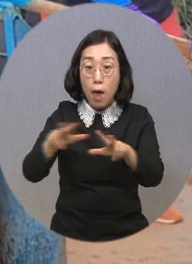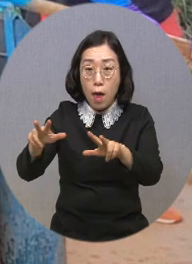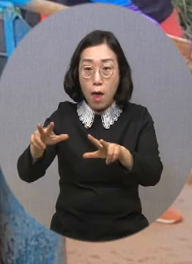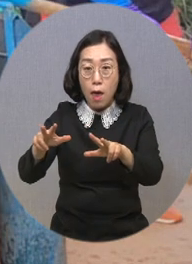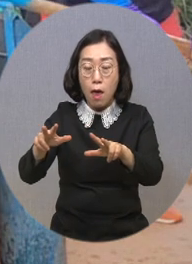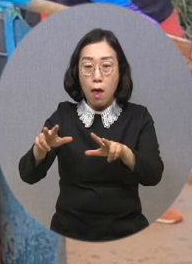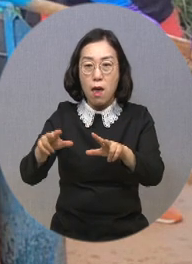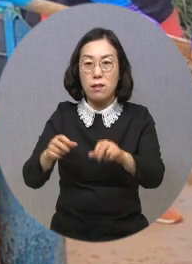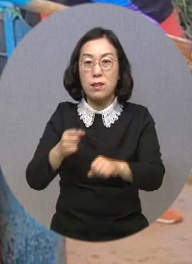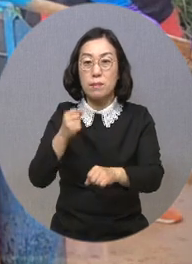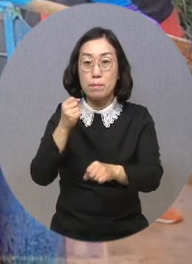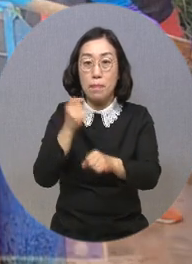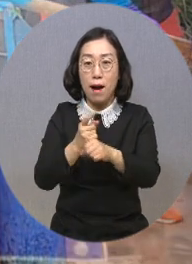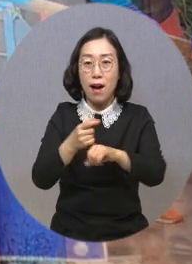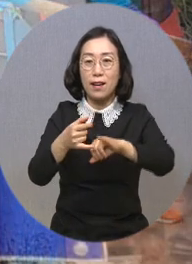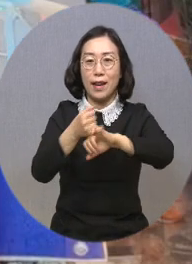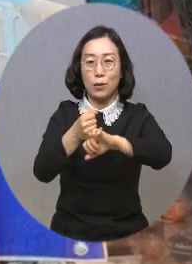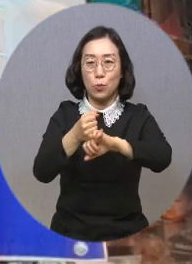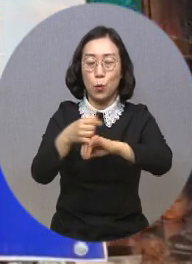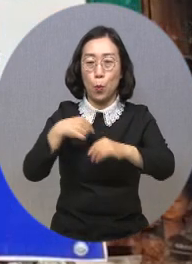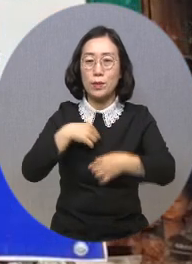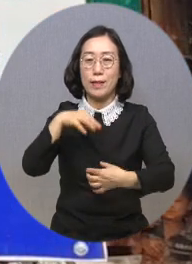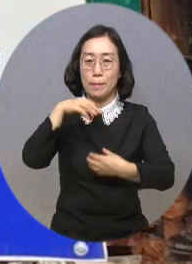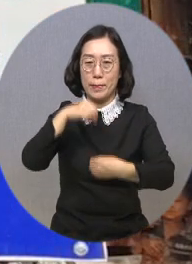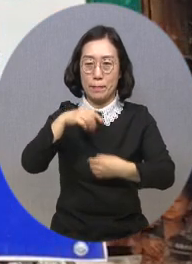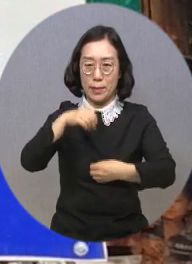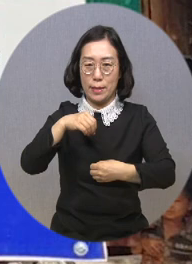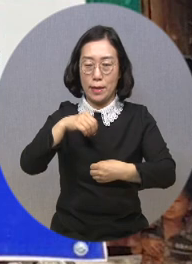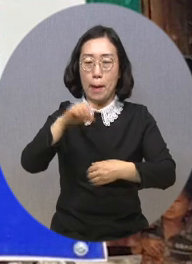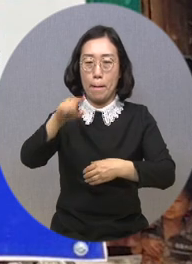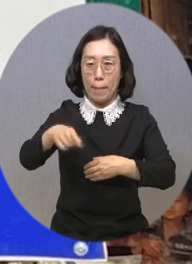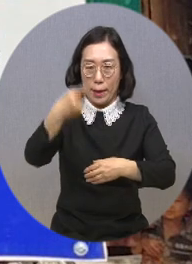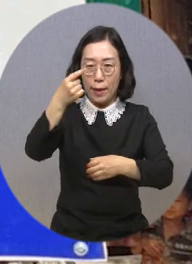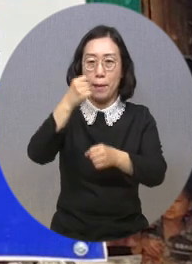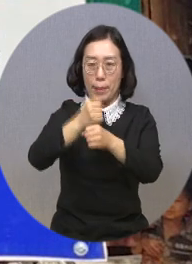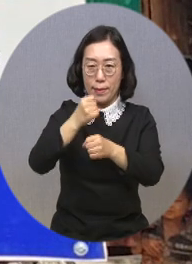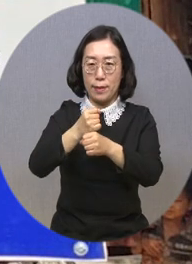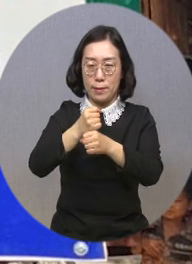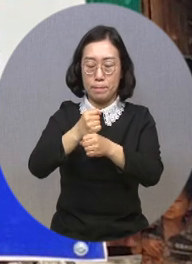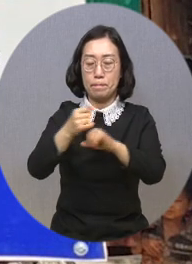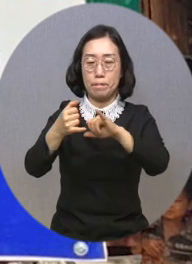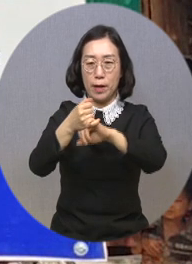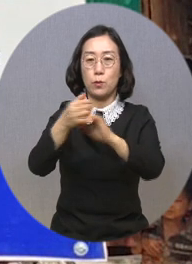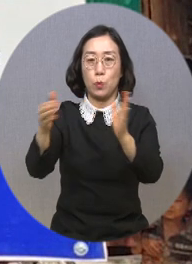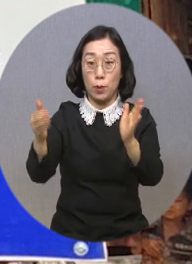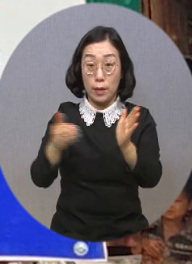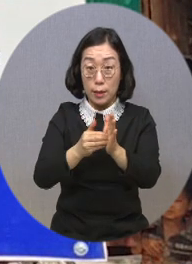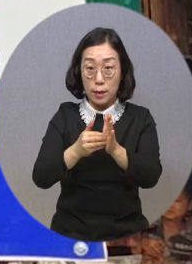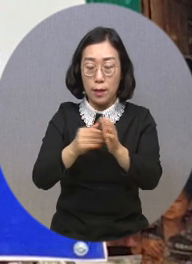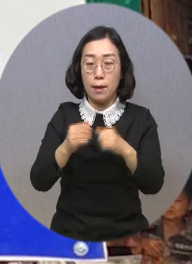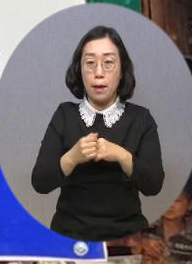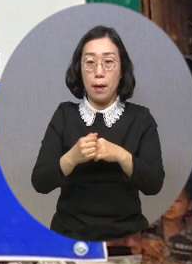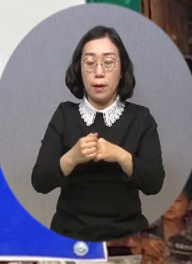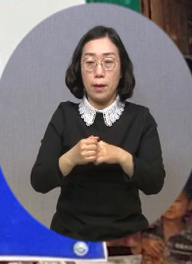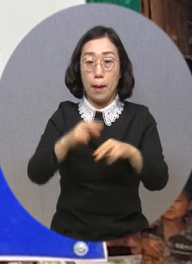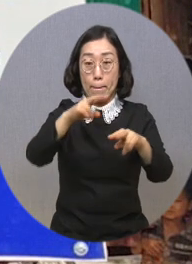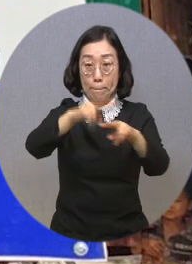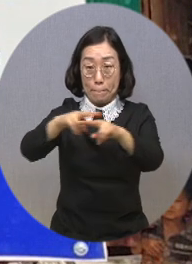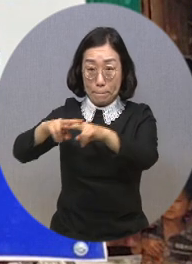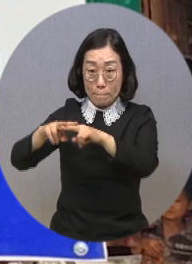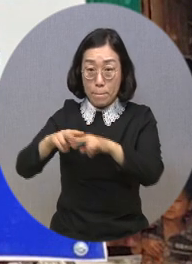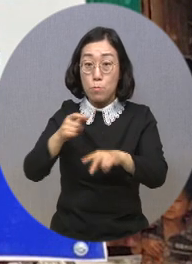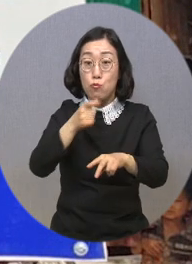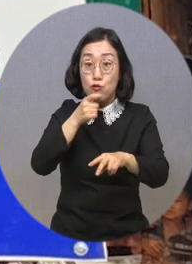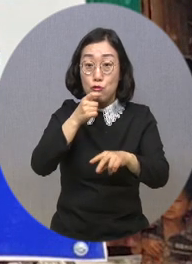약속을 했어요. 100개요? 내 자신과. 네. 그래서 100개를 파주면 적어도 내가 이 근교에